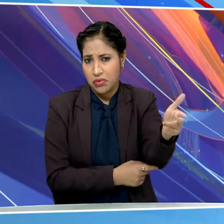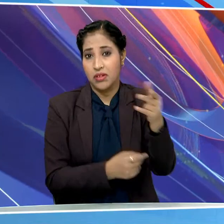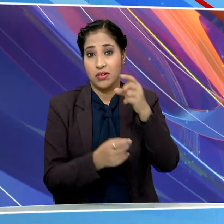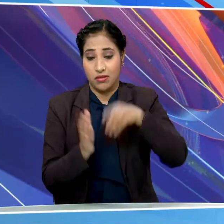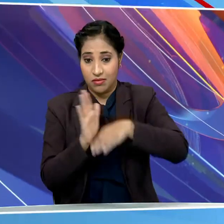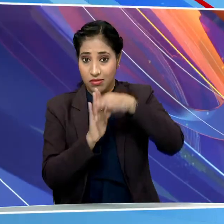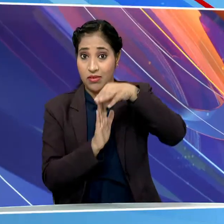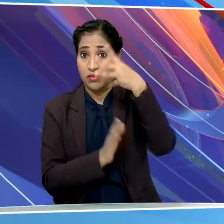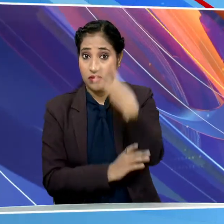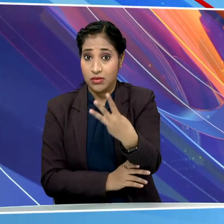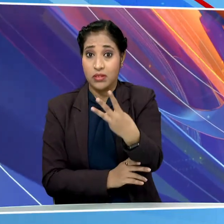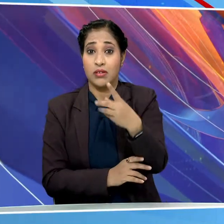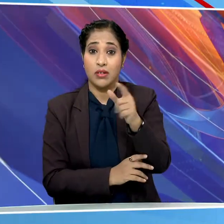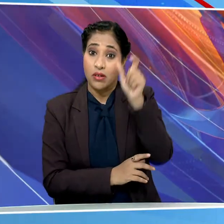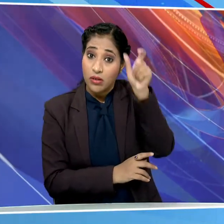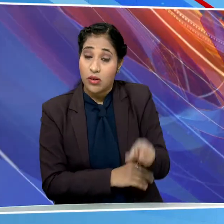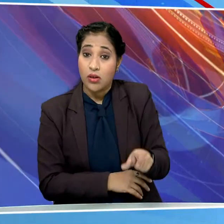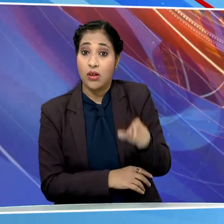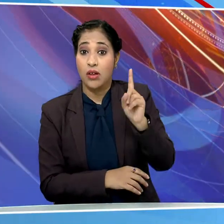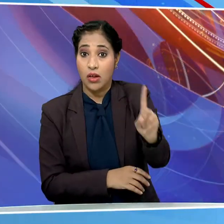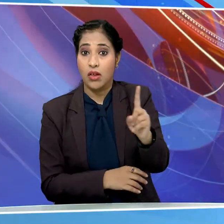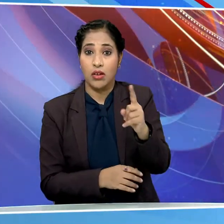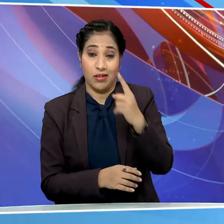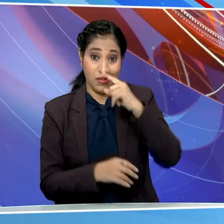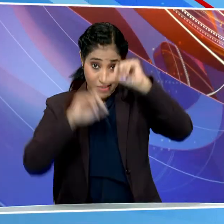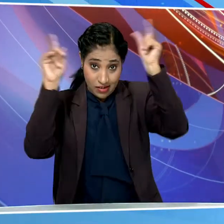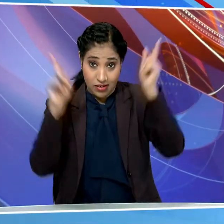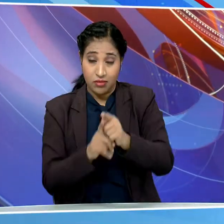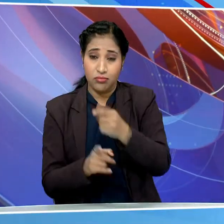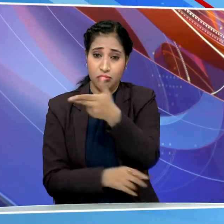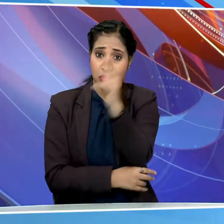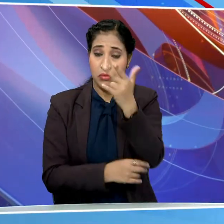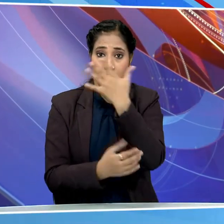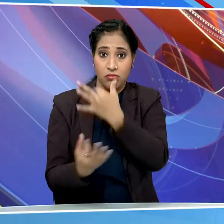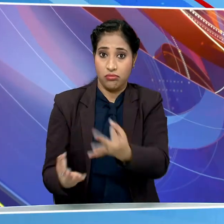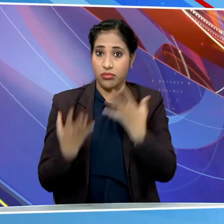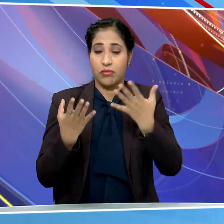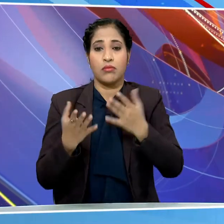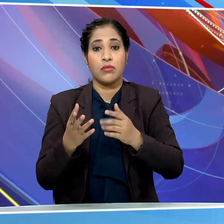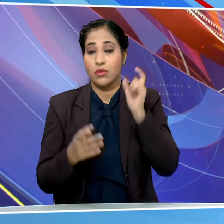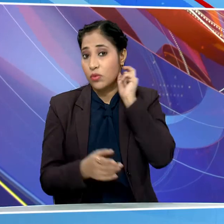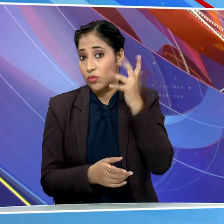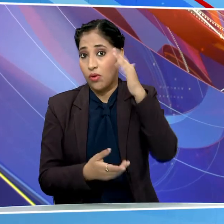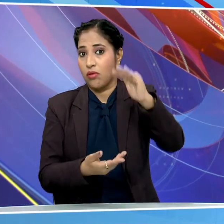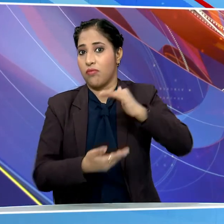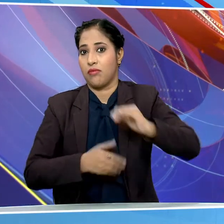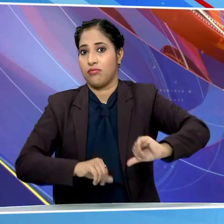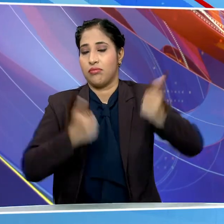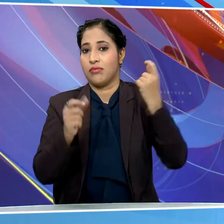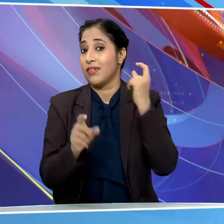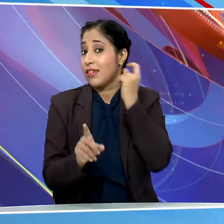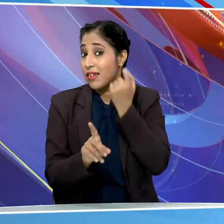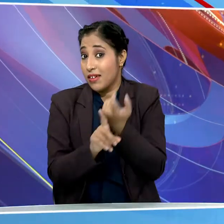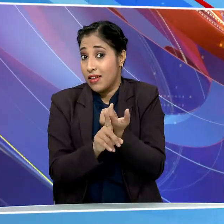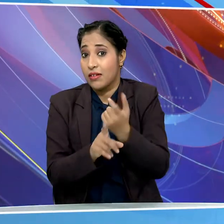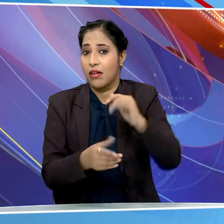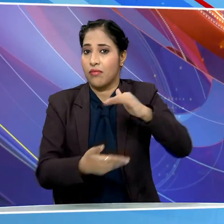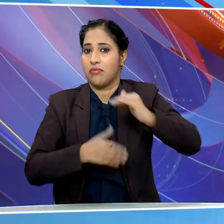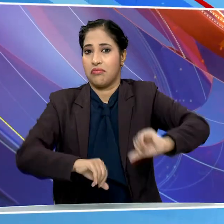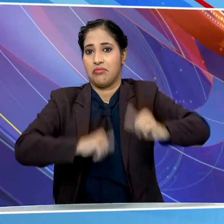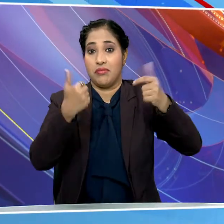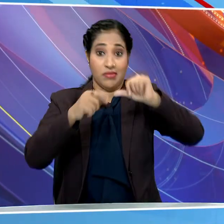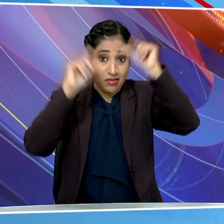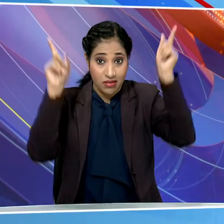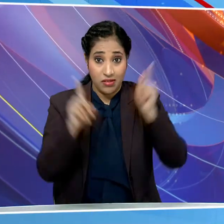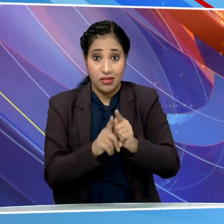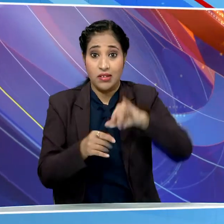के व्यक्तिगत वर्ग में भारतीय निशानेबाजों ने बेहतरीन खेल दिखाते हुए स्वर्ण पदक और कांस्य पदक अपने नाम किए.